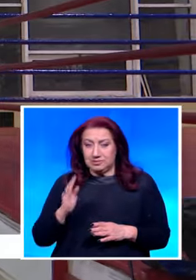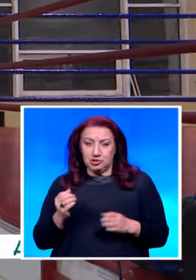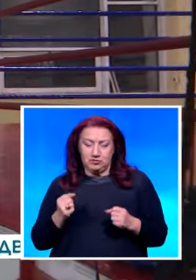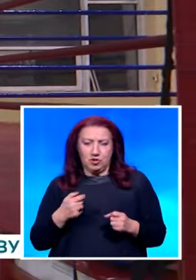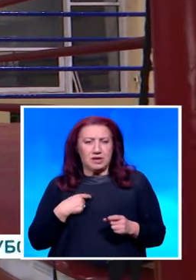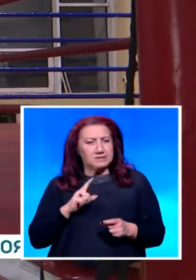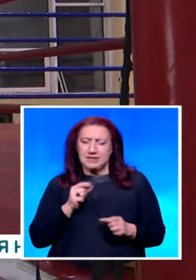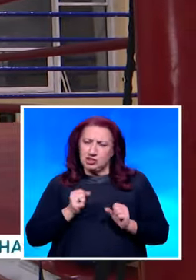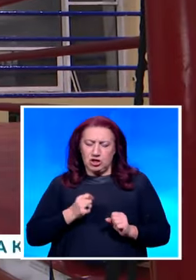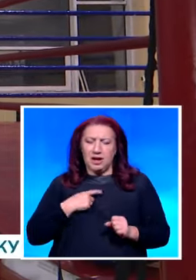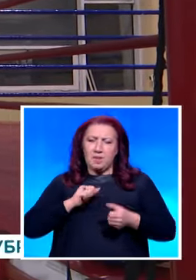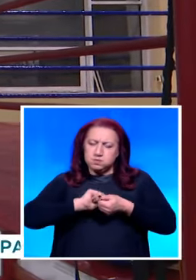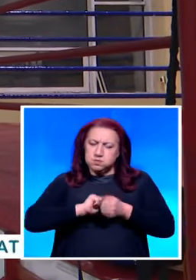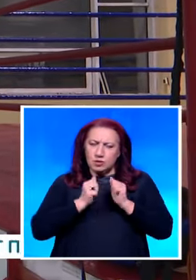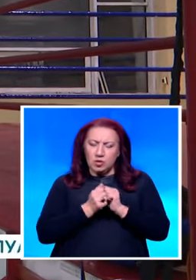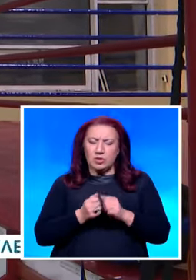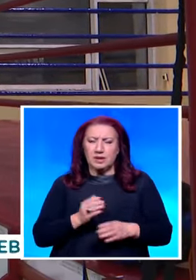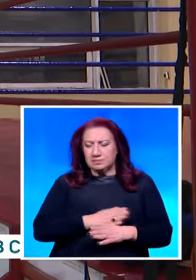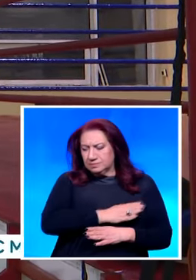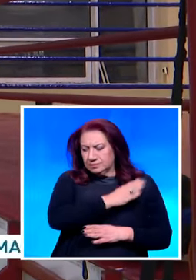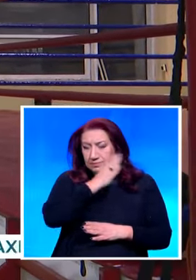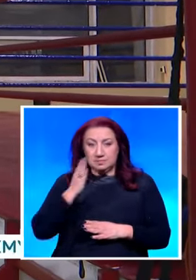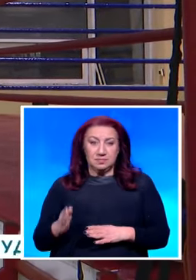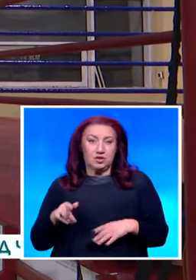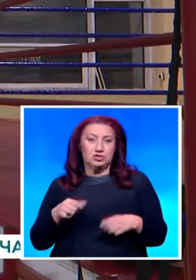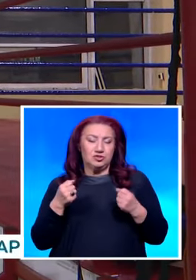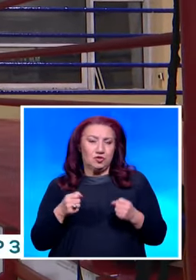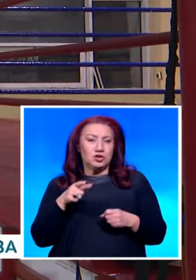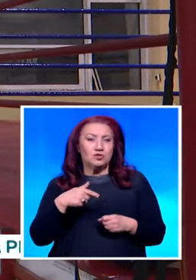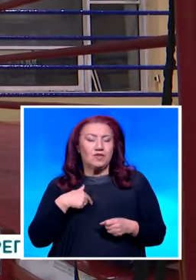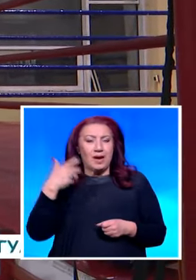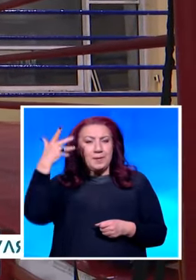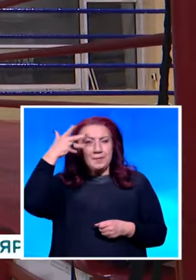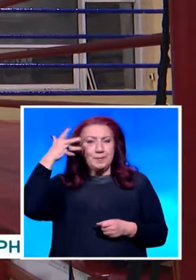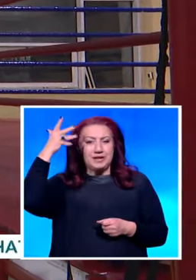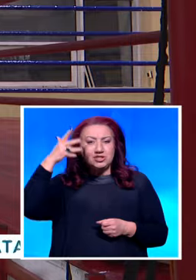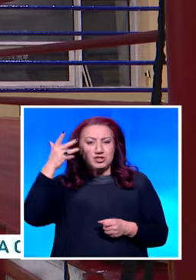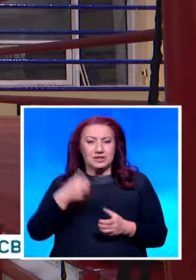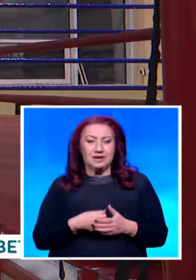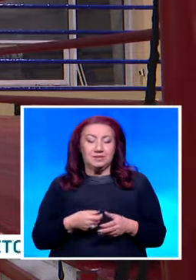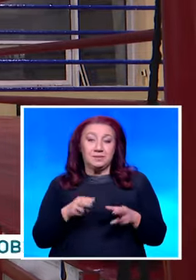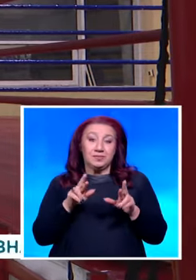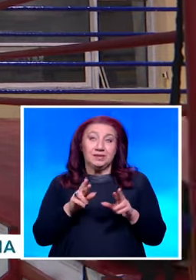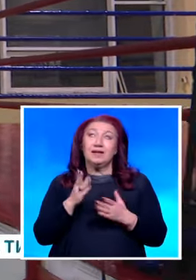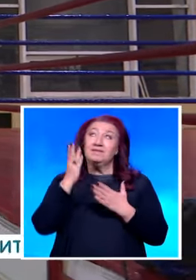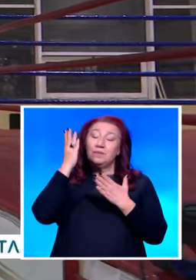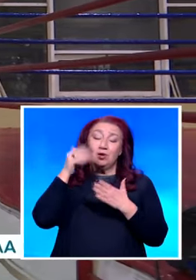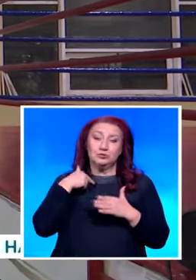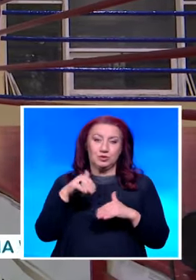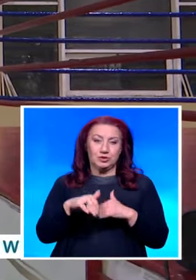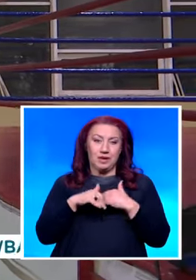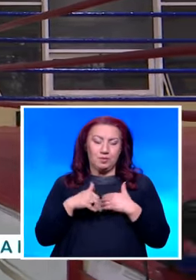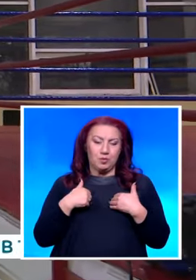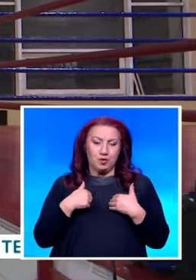борил цял живот и една мечта. Да се надяваме Господ да е с нас,